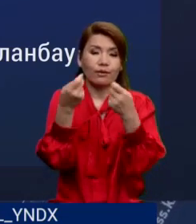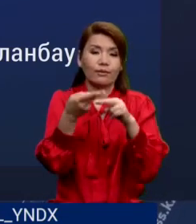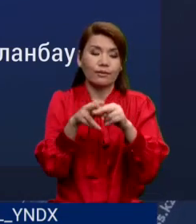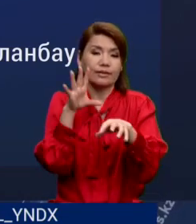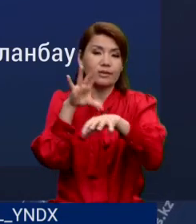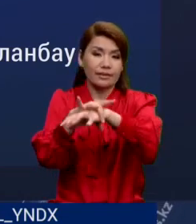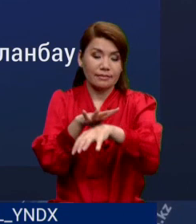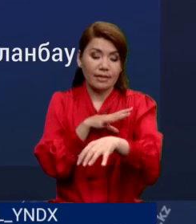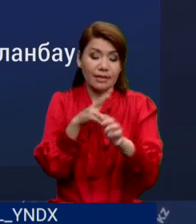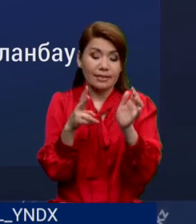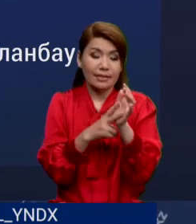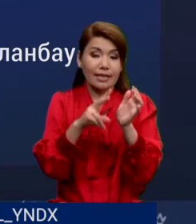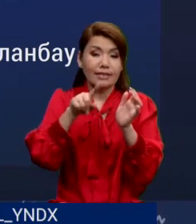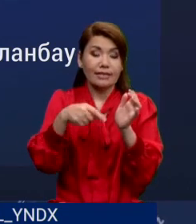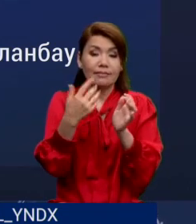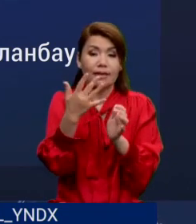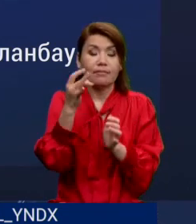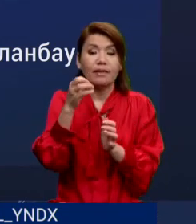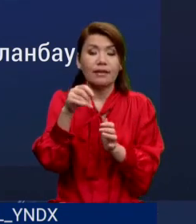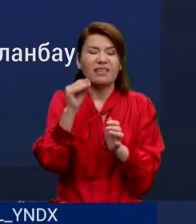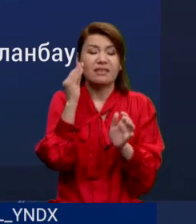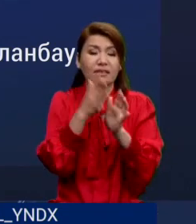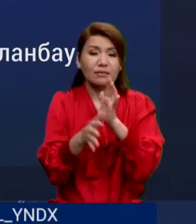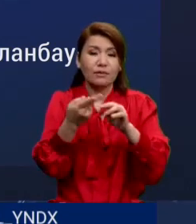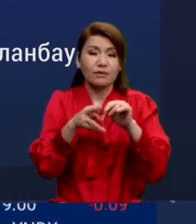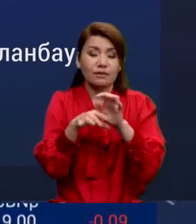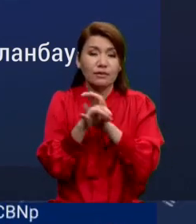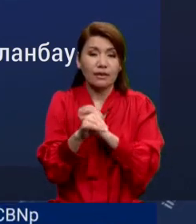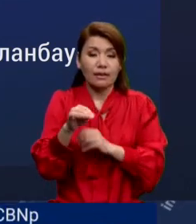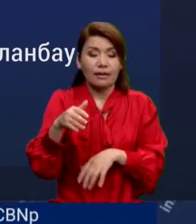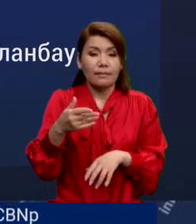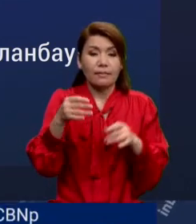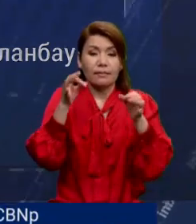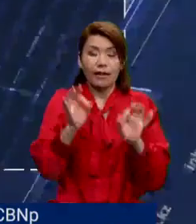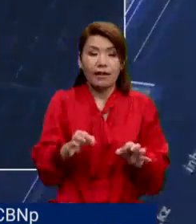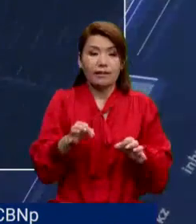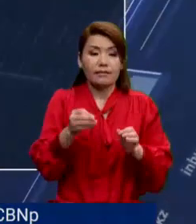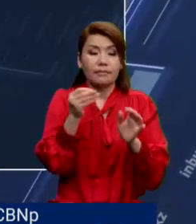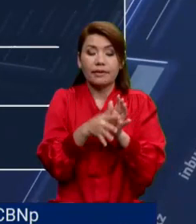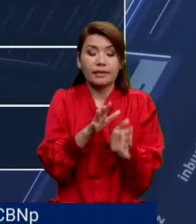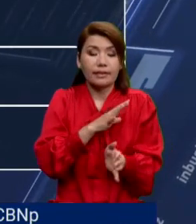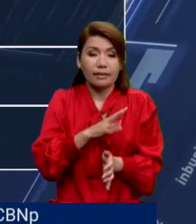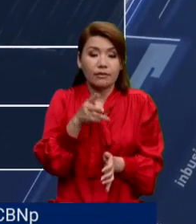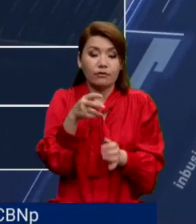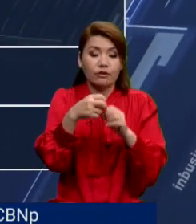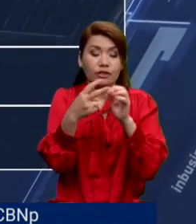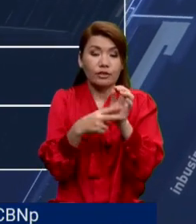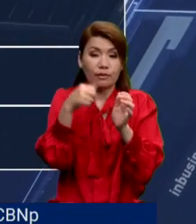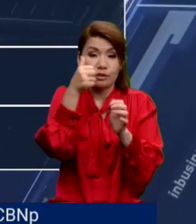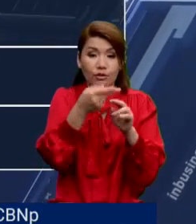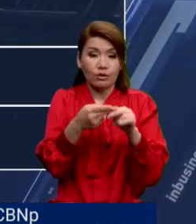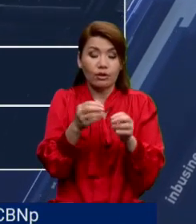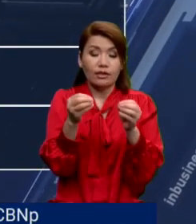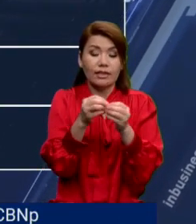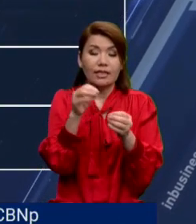Тағы 7,5 миллиард теңге қате жоспарланған, әрі дұрыс пайдаланылмаған. Сөйтіп 2017 жылы елге 10 мыңнан астам